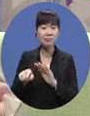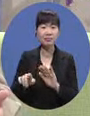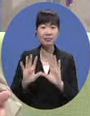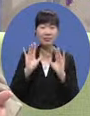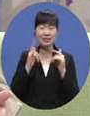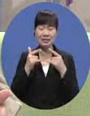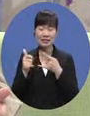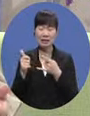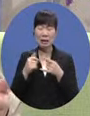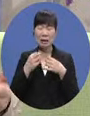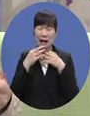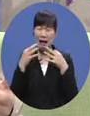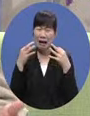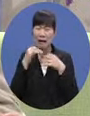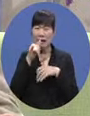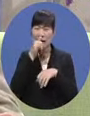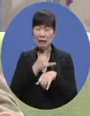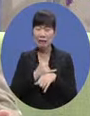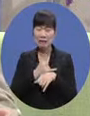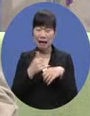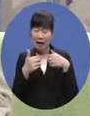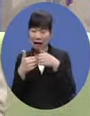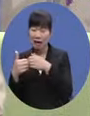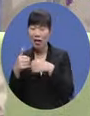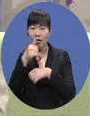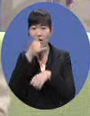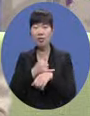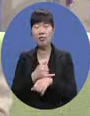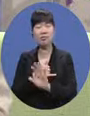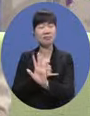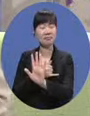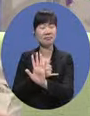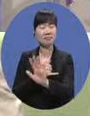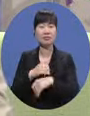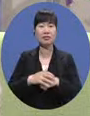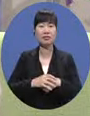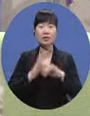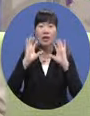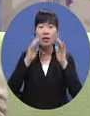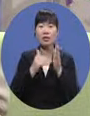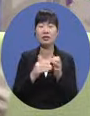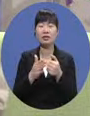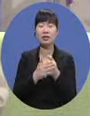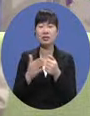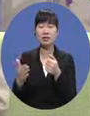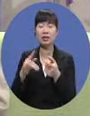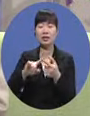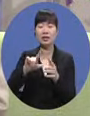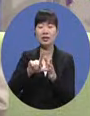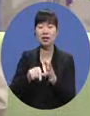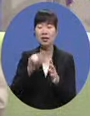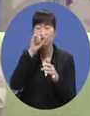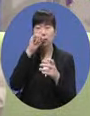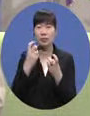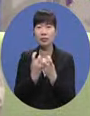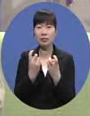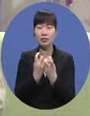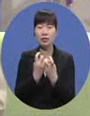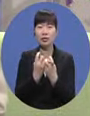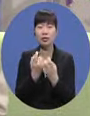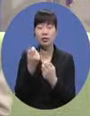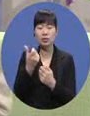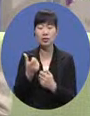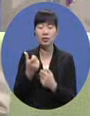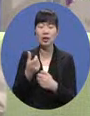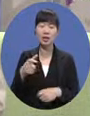아이한테 소리를 지르거나 아이를 몰아붙이면 그것도 안 되죠. 그죠? 어린 아이니까요. 그럴 때는 좋은 방법이